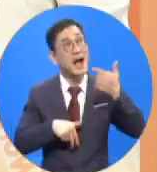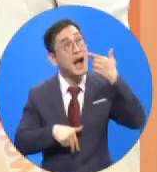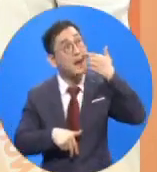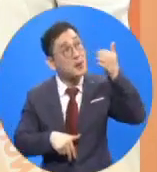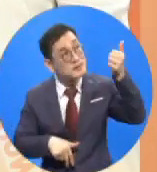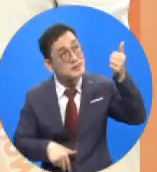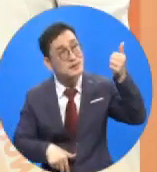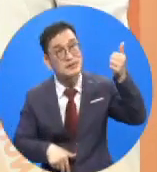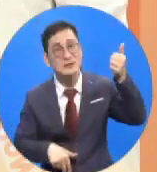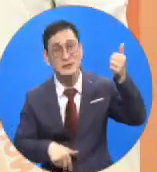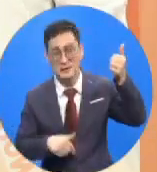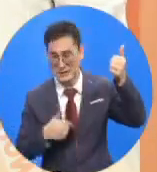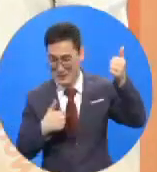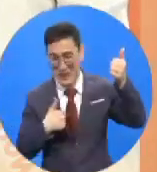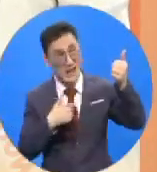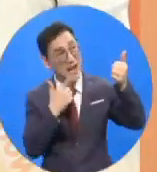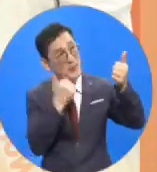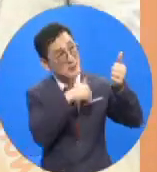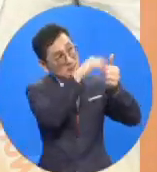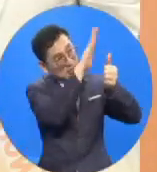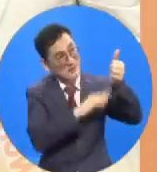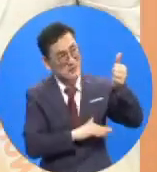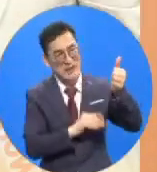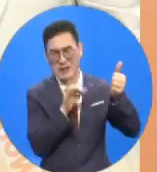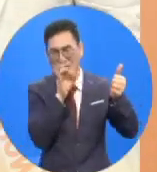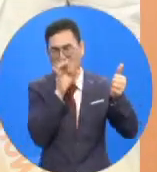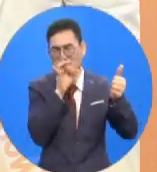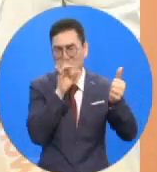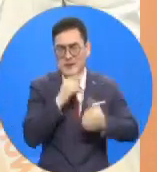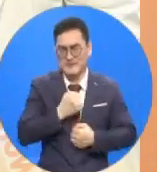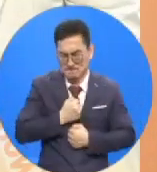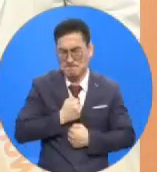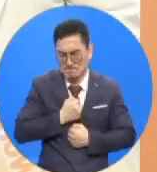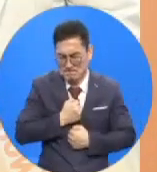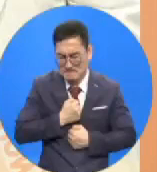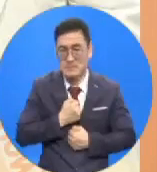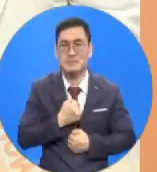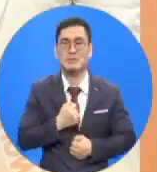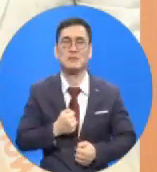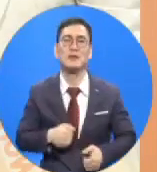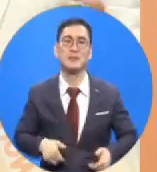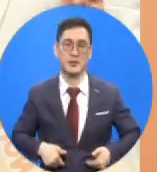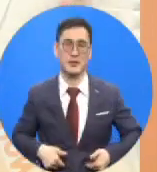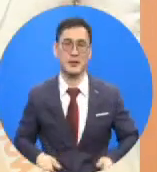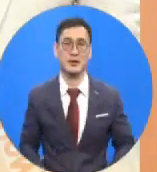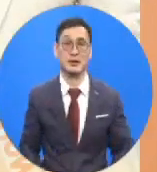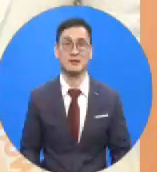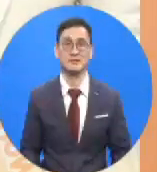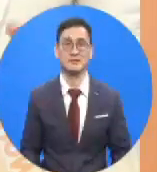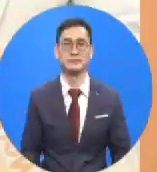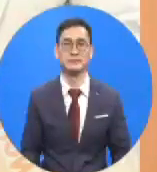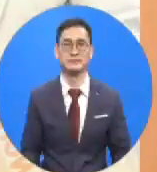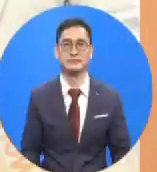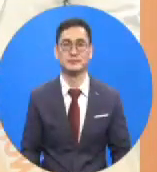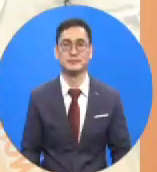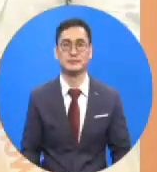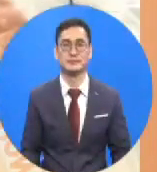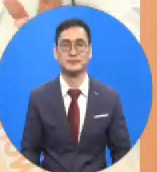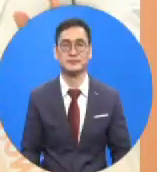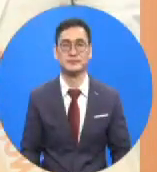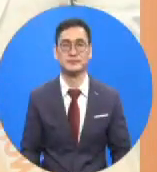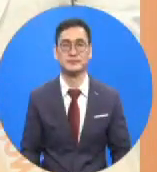볼에 대해서 인실 한다고 한다 며 사실 얼마를 갖고 있는 게 중요한 게 굉장히 가요다운 어라 지금 디모 없이 와 관련된 것도